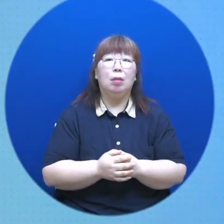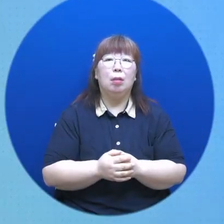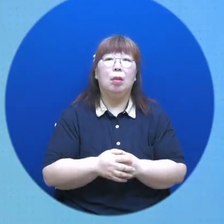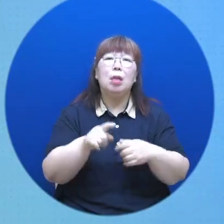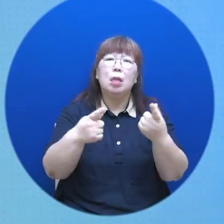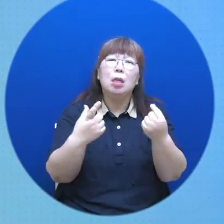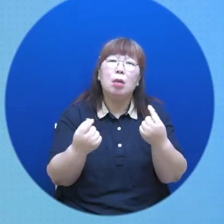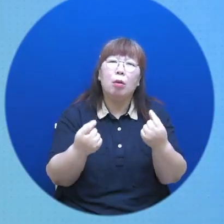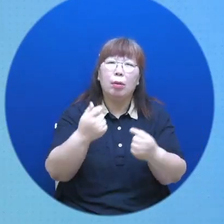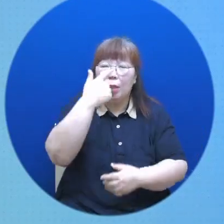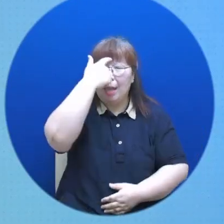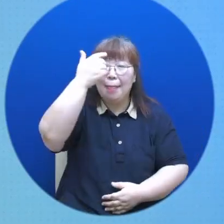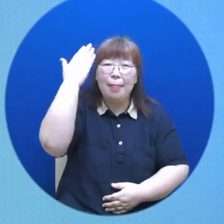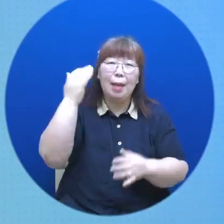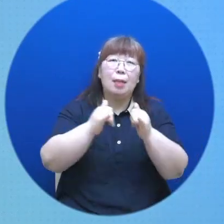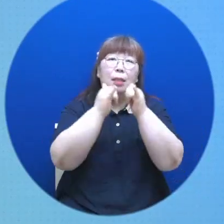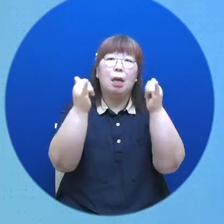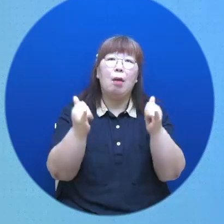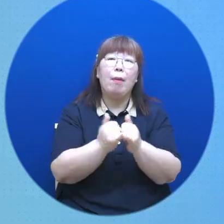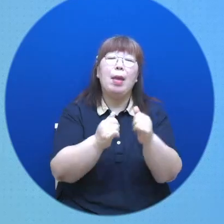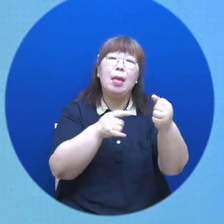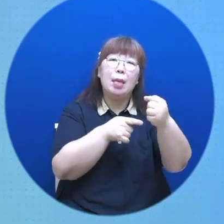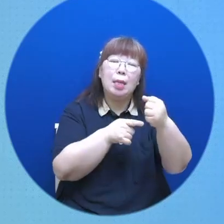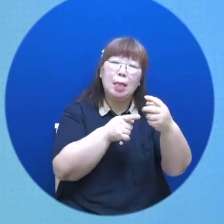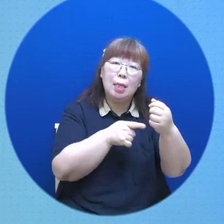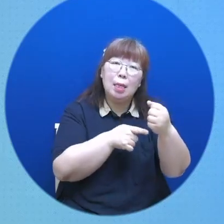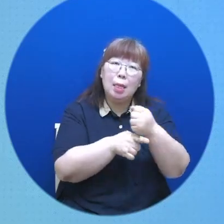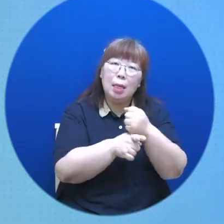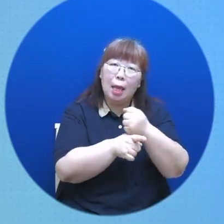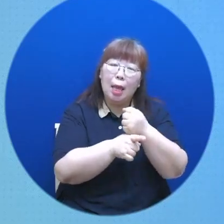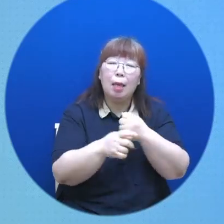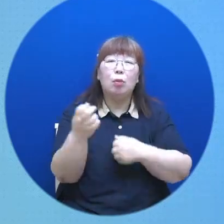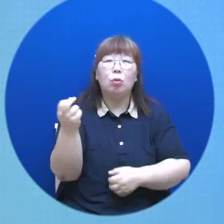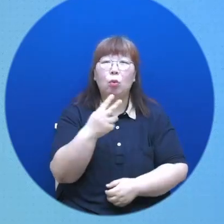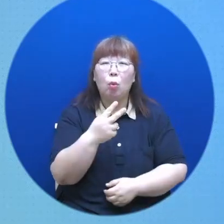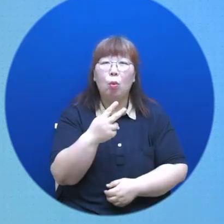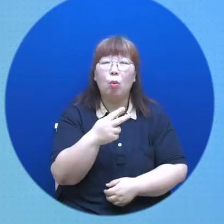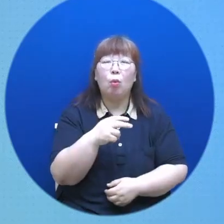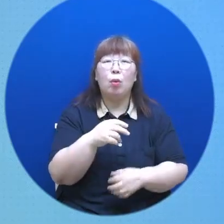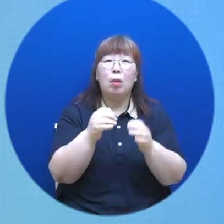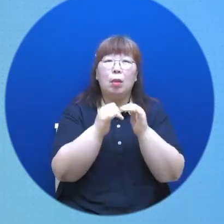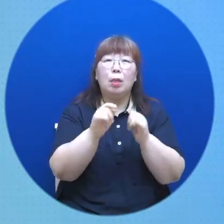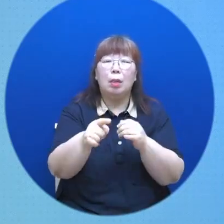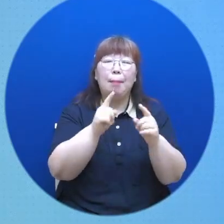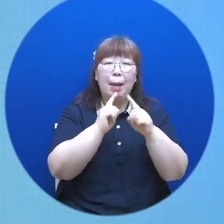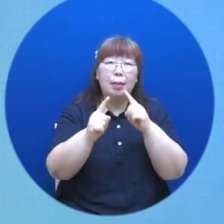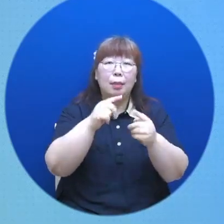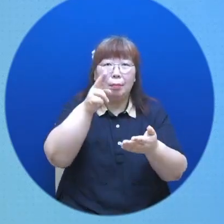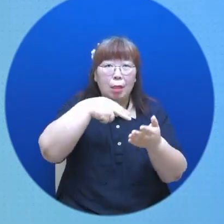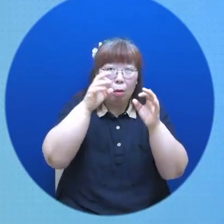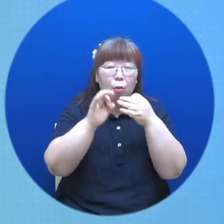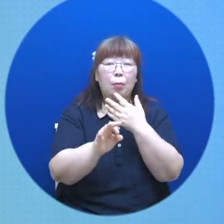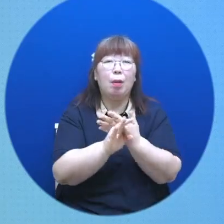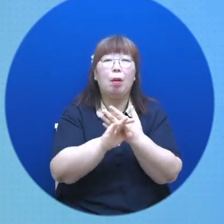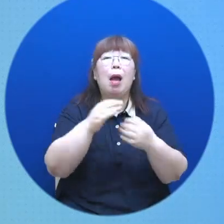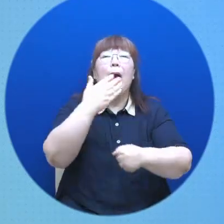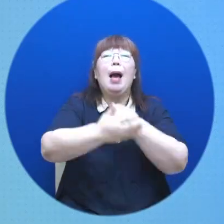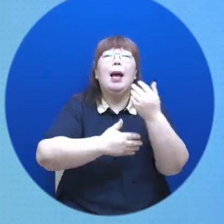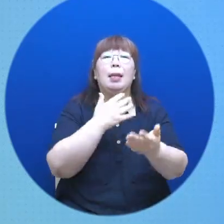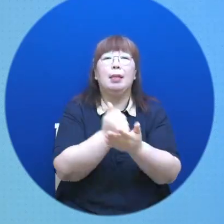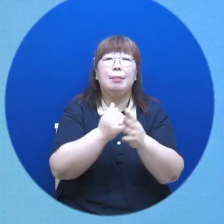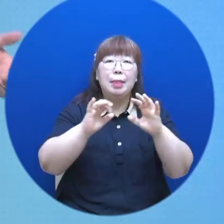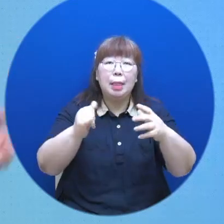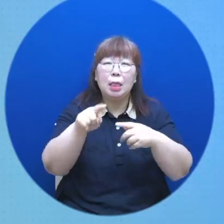이런 고대 사회의 이해와 인문학적 통찰을 가지고 이 말씀을 다시 한번 볼까요? 하나님께서 세상을